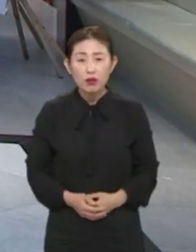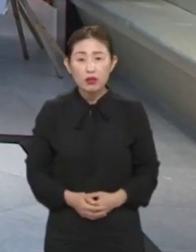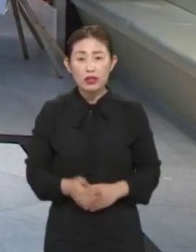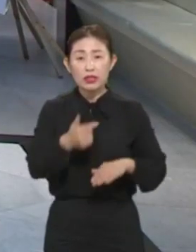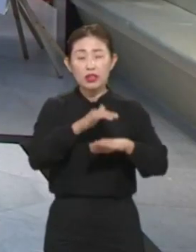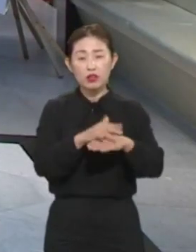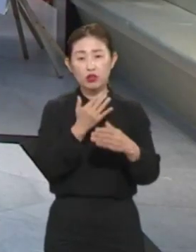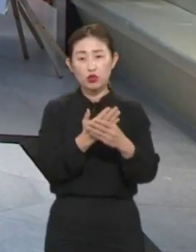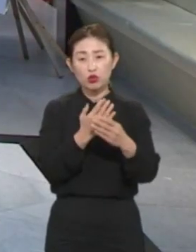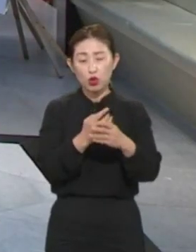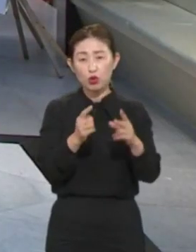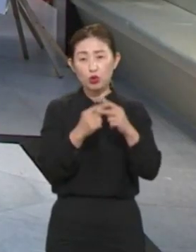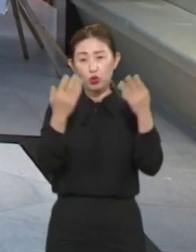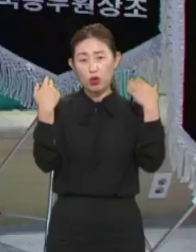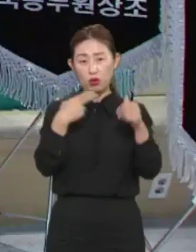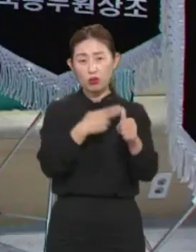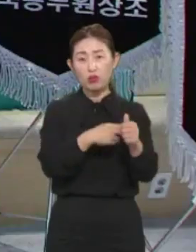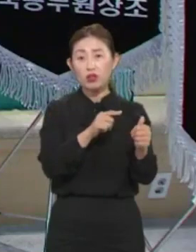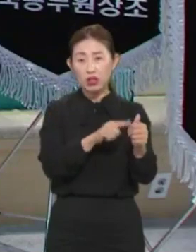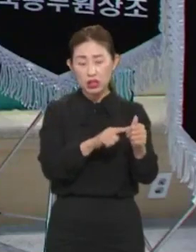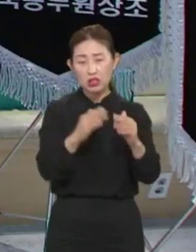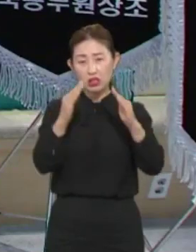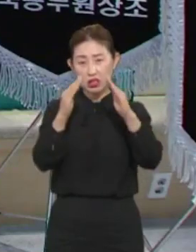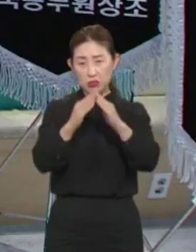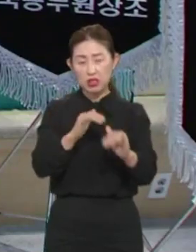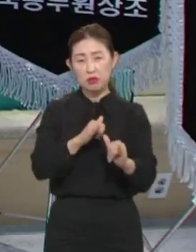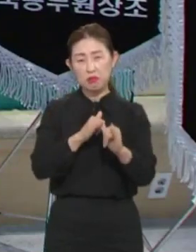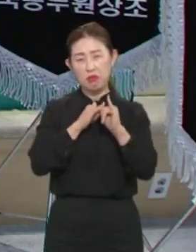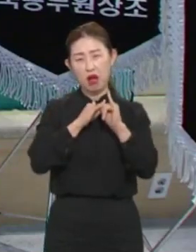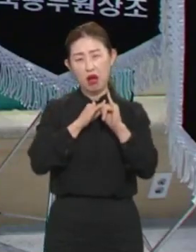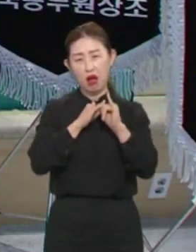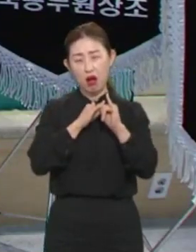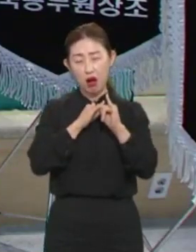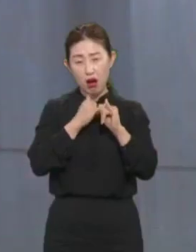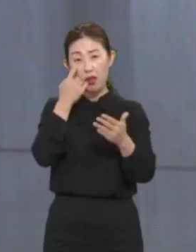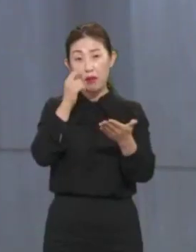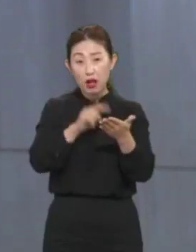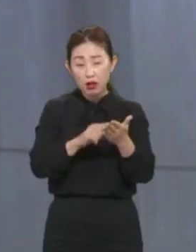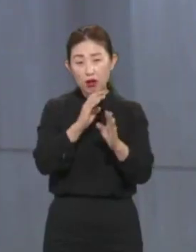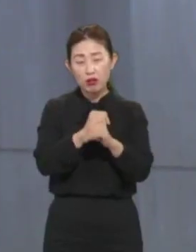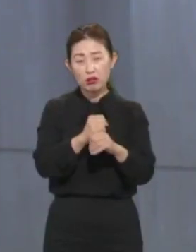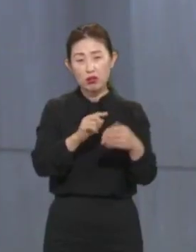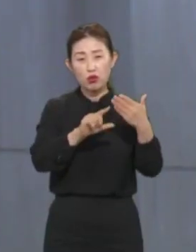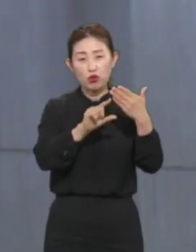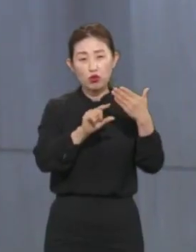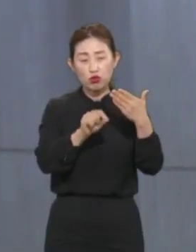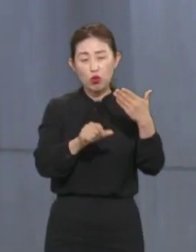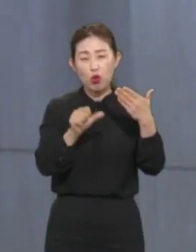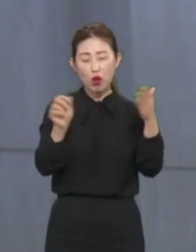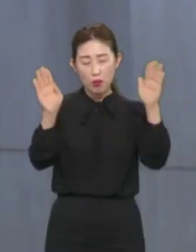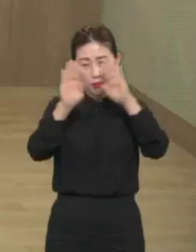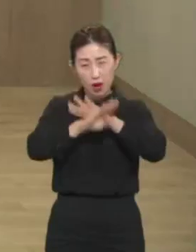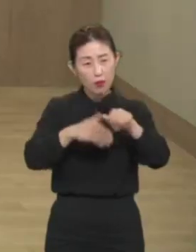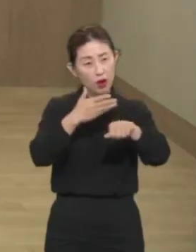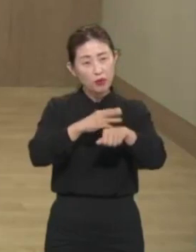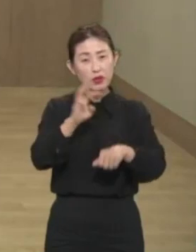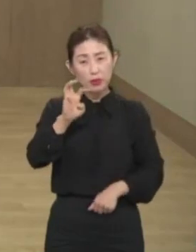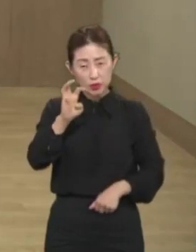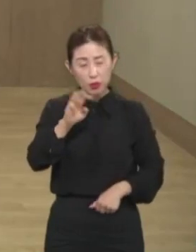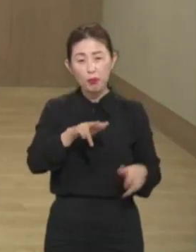대전 유성구의 한 초등학교 교사인 A씨가 자택에서 극단적인 선택을 한 채 발견된 건 지난 5일 밤 9시 반쯤.